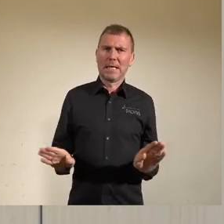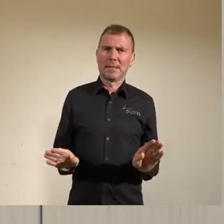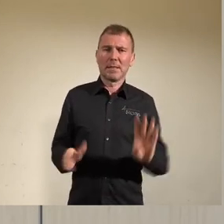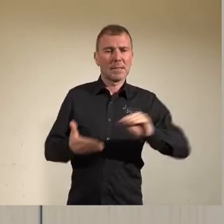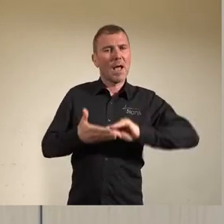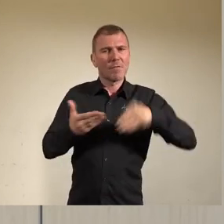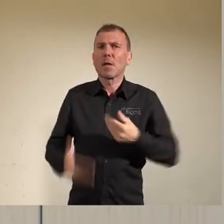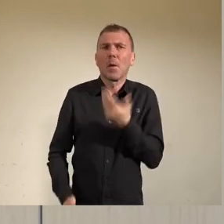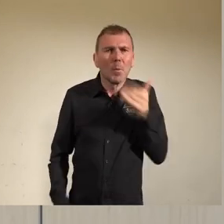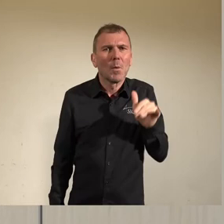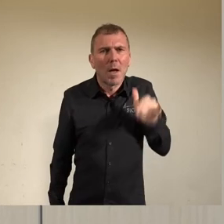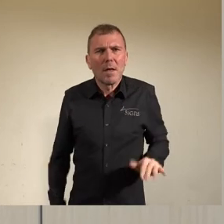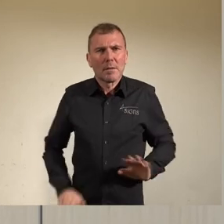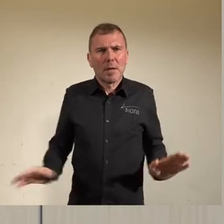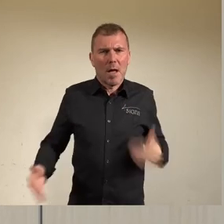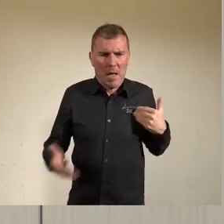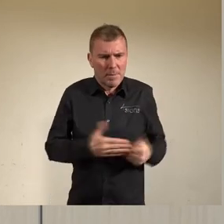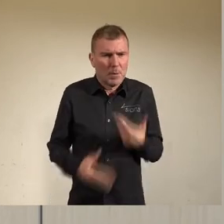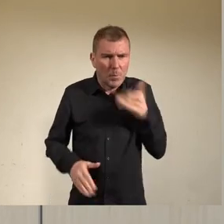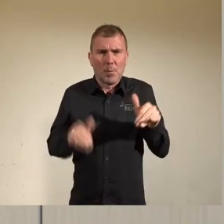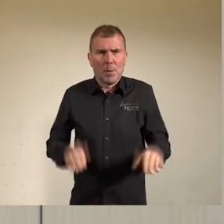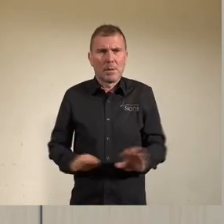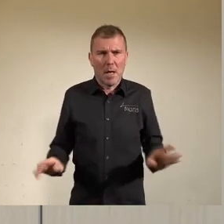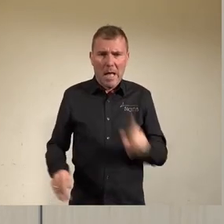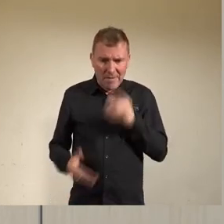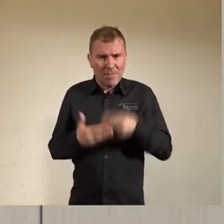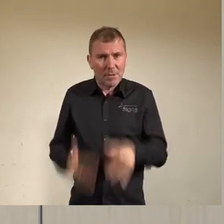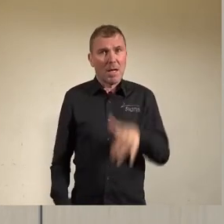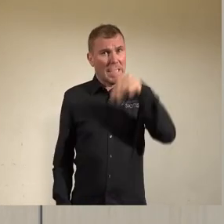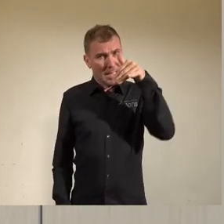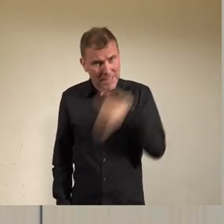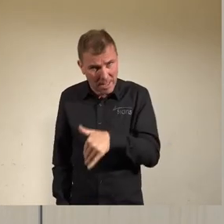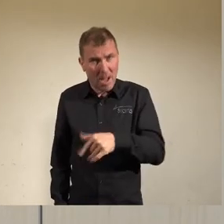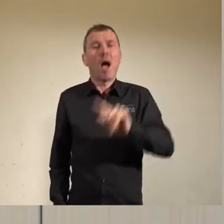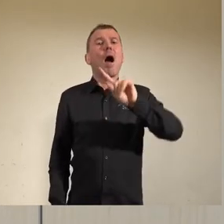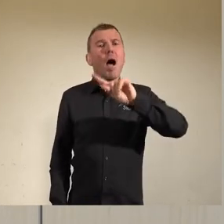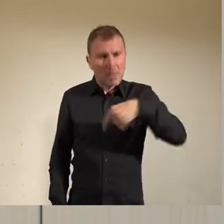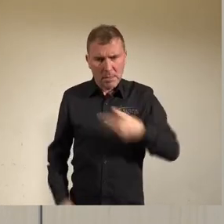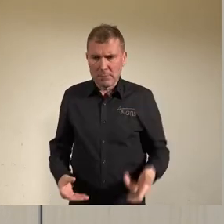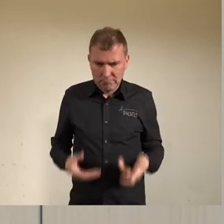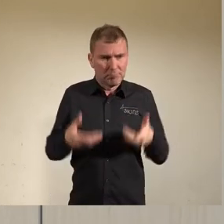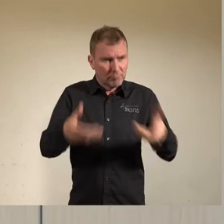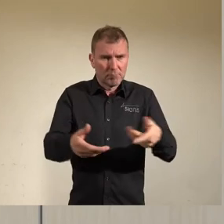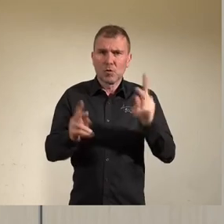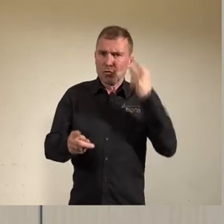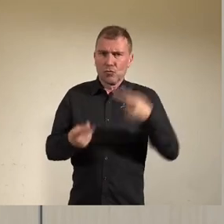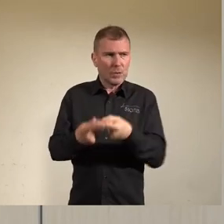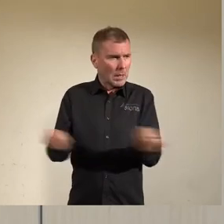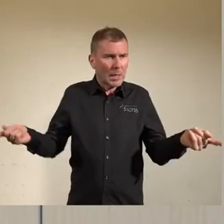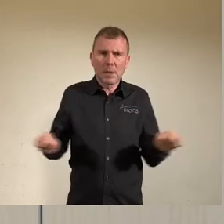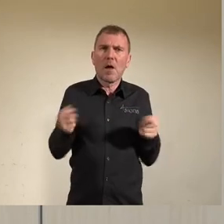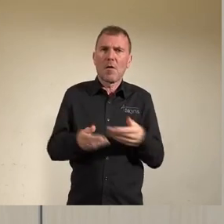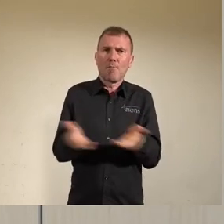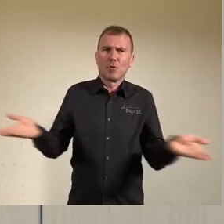Vertrag haben wir nicht. Und wenn wir ihn haben, dann werden wir ihn zur Beschlussfassung vorlegen, einschließlich